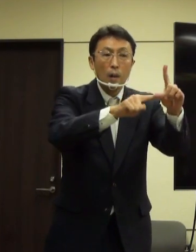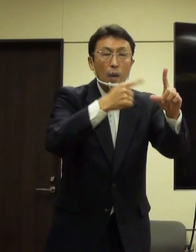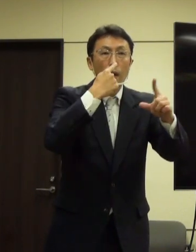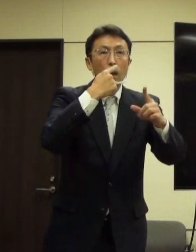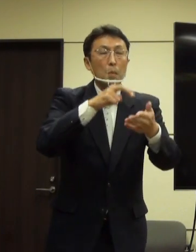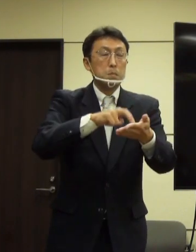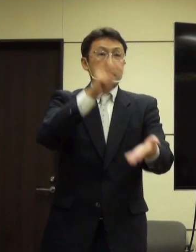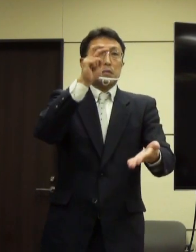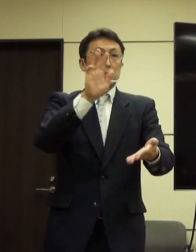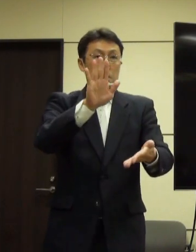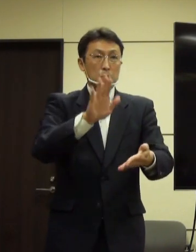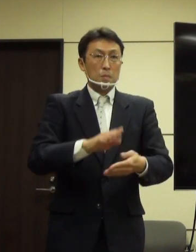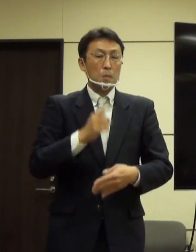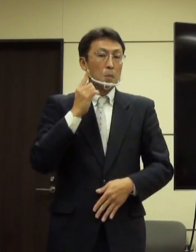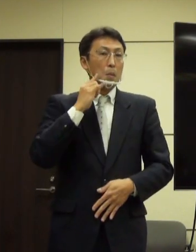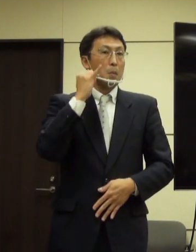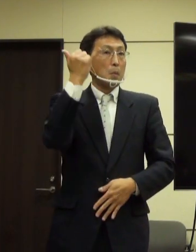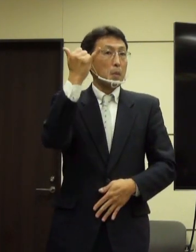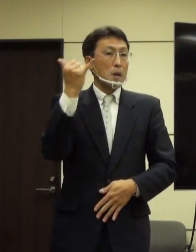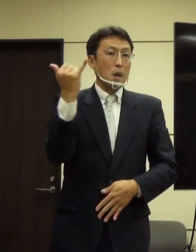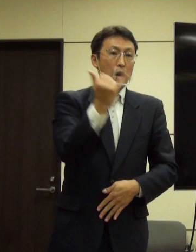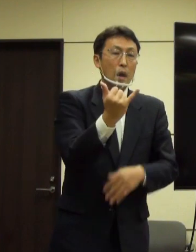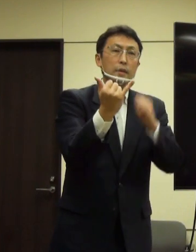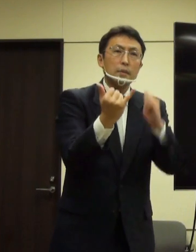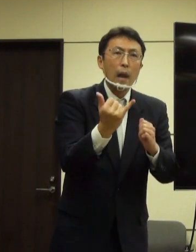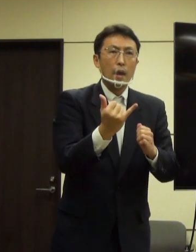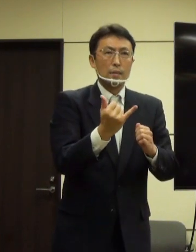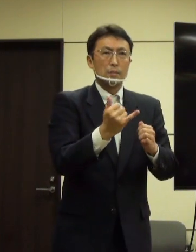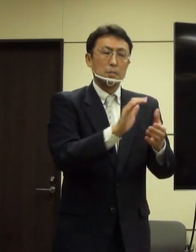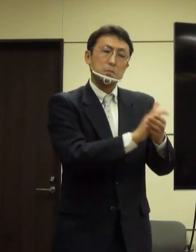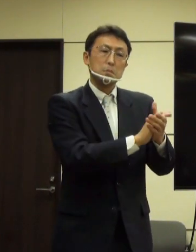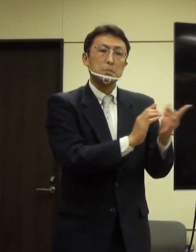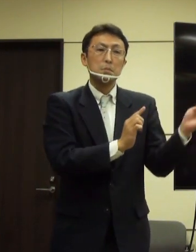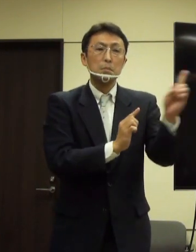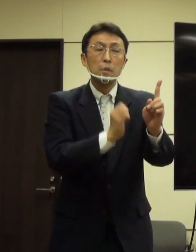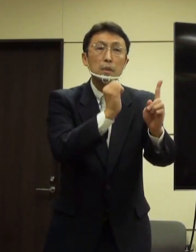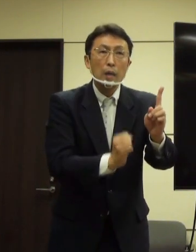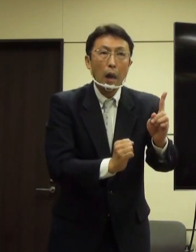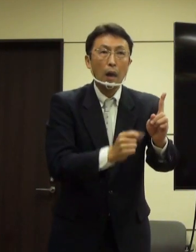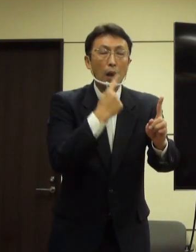までのいろんな情報っていうのが入ってきてないのでカツ